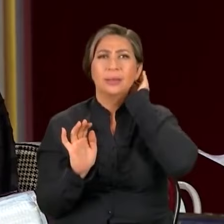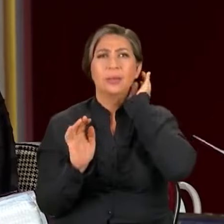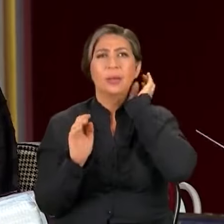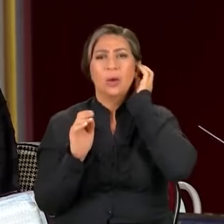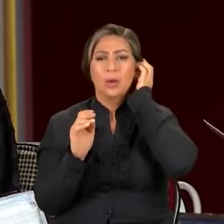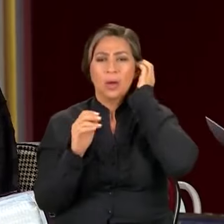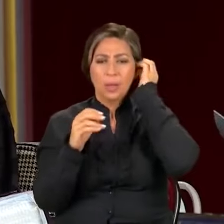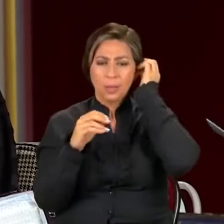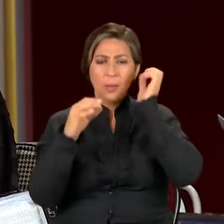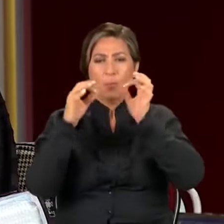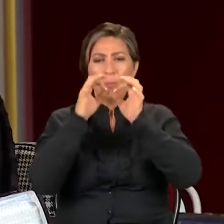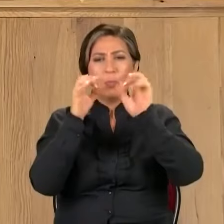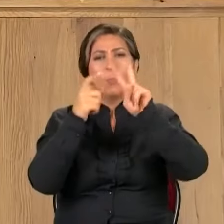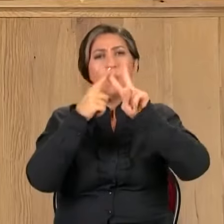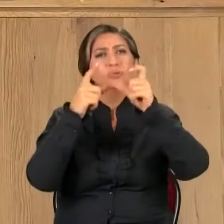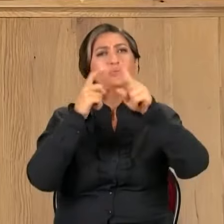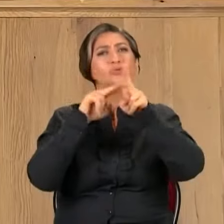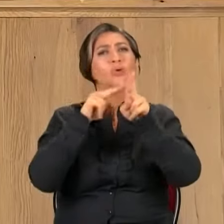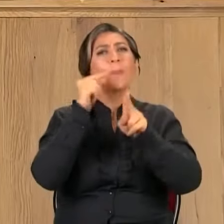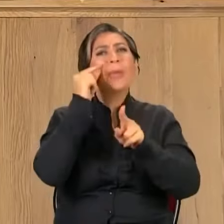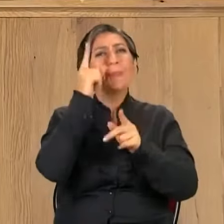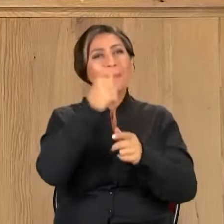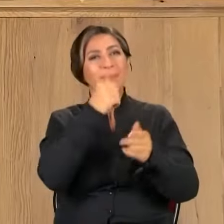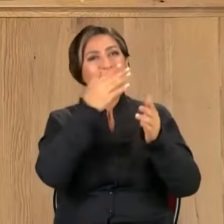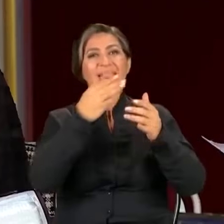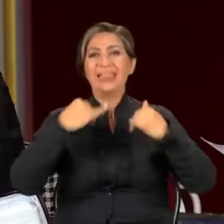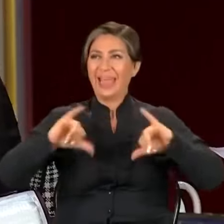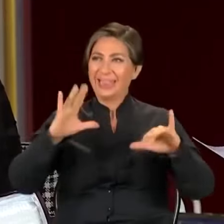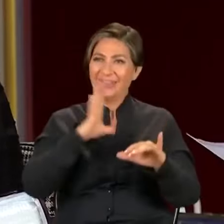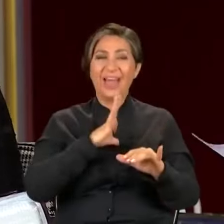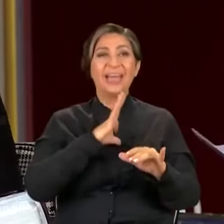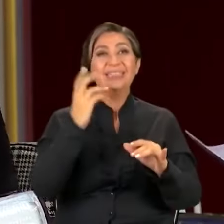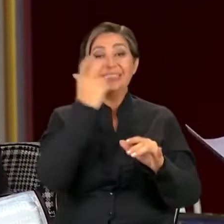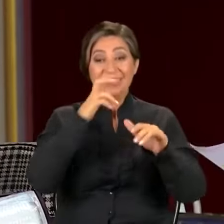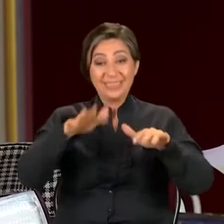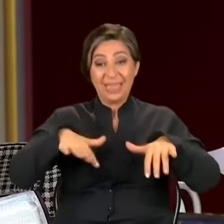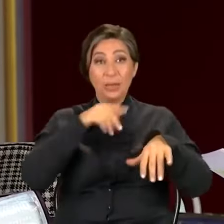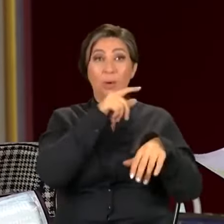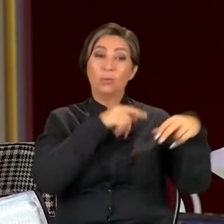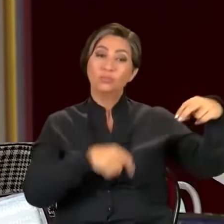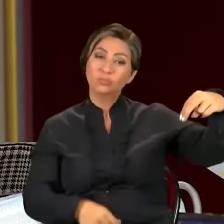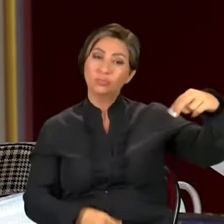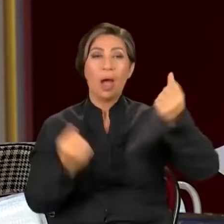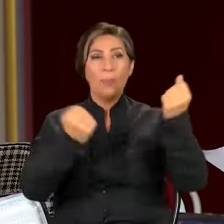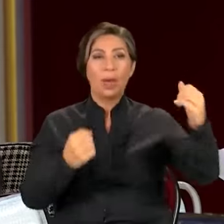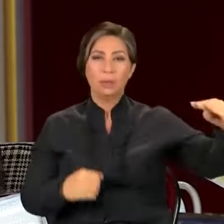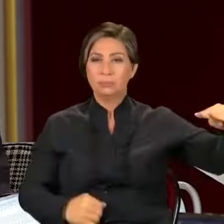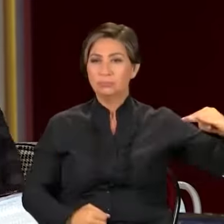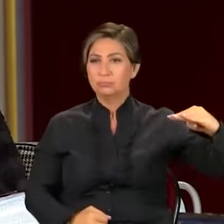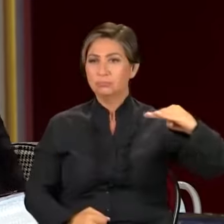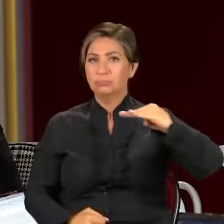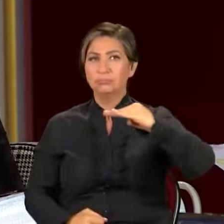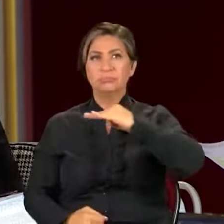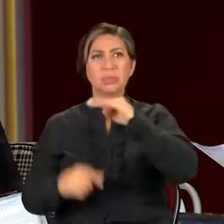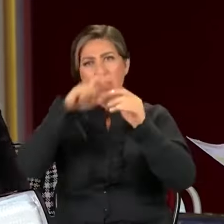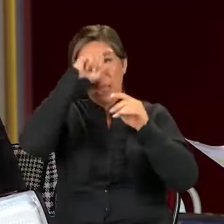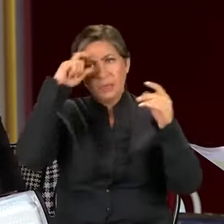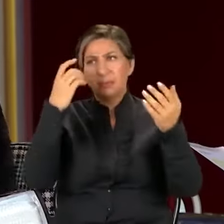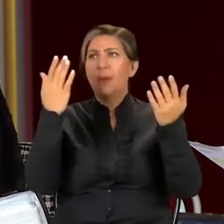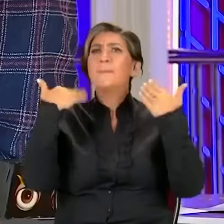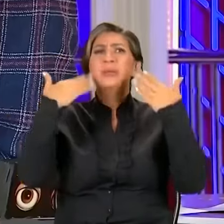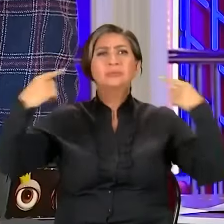Boncuk Bey diye bir beyefendi var. Bodrum'da tatil yapıyor ve sahneye çıktığım yerin önünden geçiyor arabayla. Yaz, pencereler